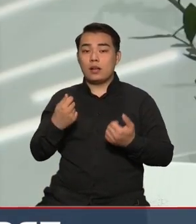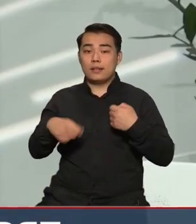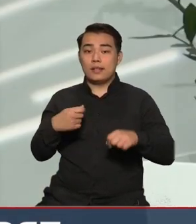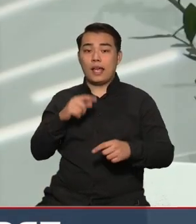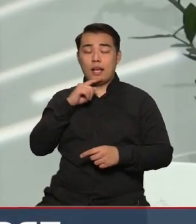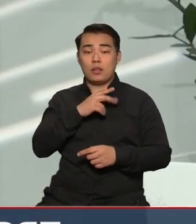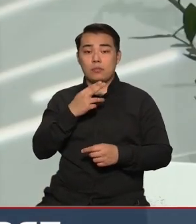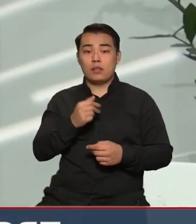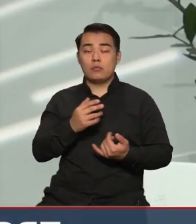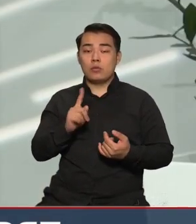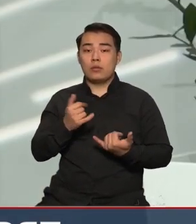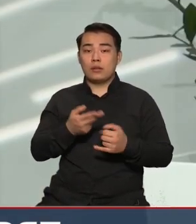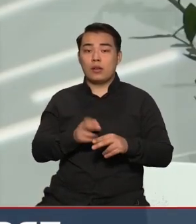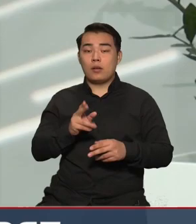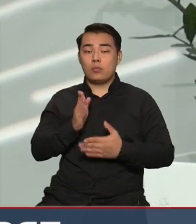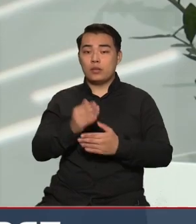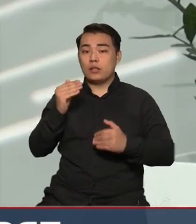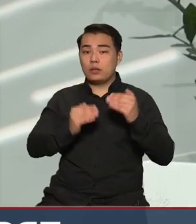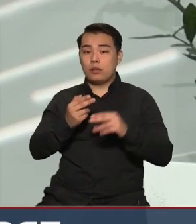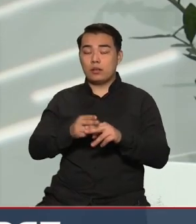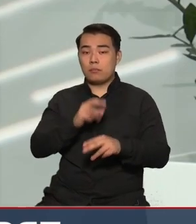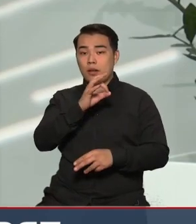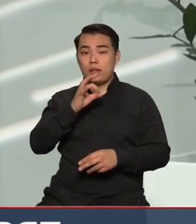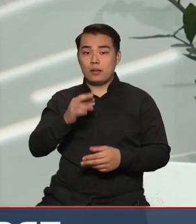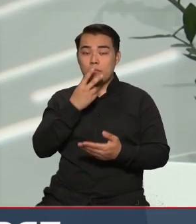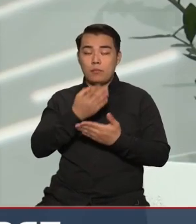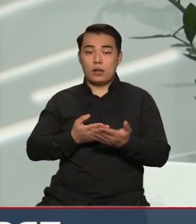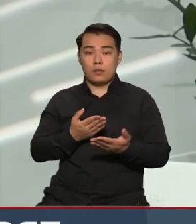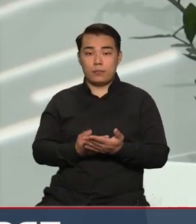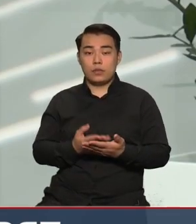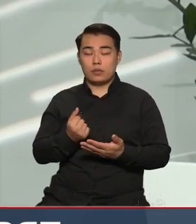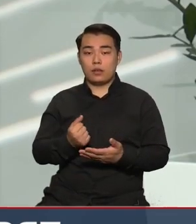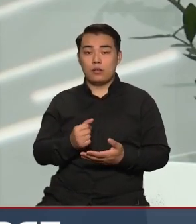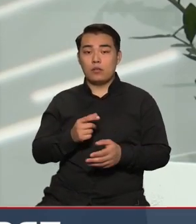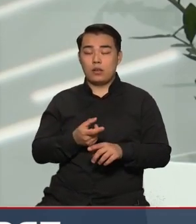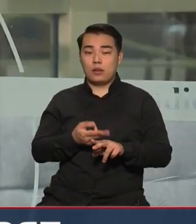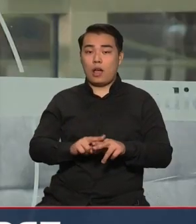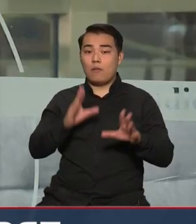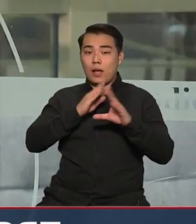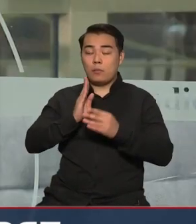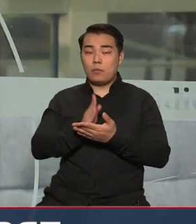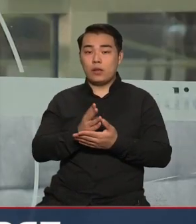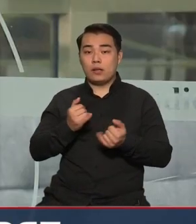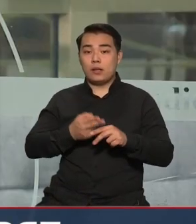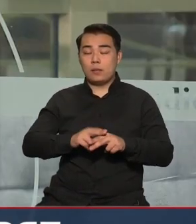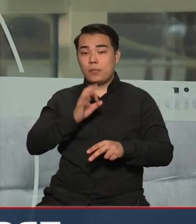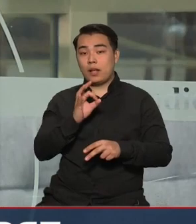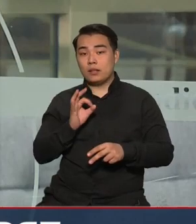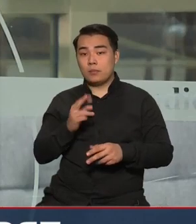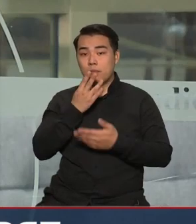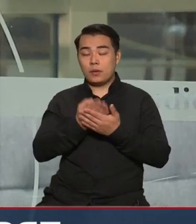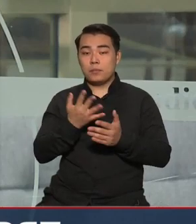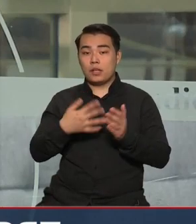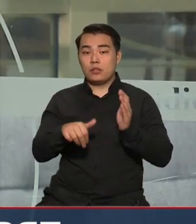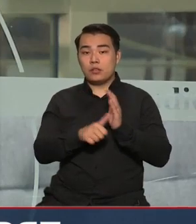но возможно ли вообще как-то отрегулировать вот эту процентную ставку? Конечно, конечно, это возможно. Вот, например, та процентная ставка, которая